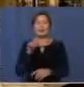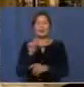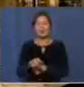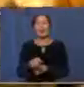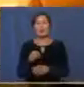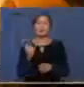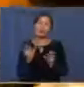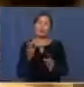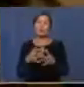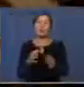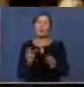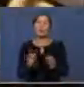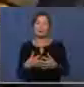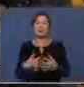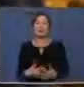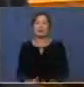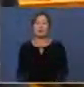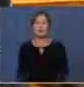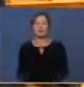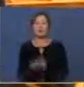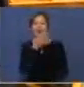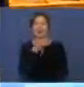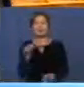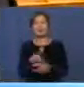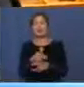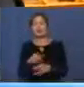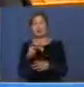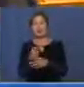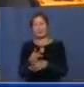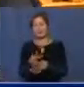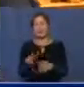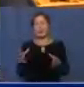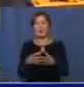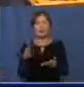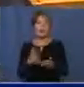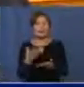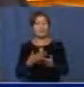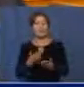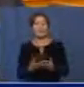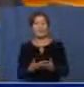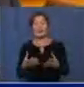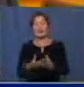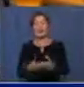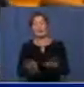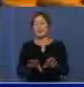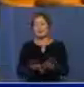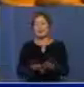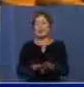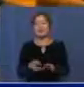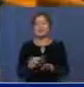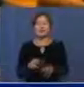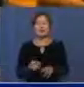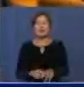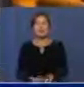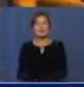объем болып жатыр. Кез келген металл конструкцияны жасаған кезде ол бірнеше бөлшектерден тұрады. Бірнеше бөлшектерді арнайы осындай станоктың